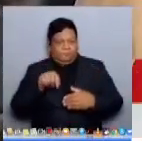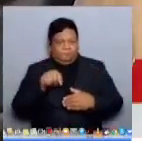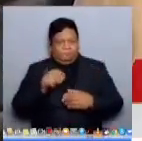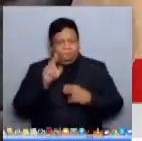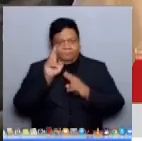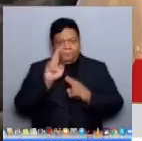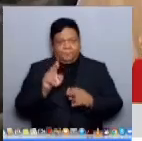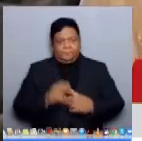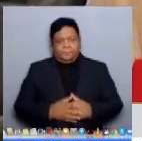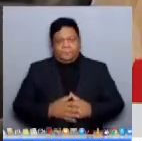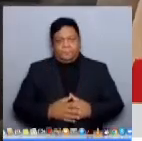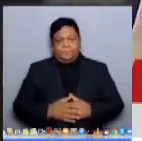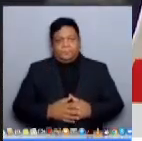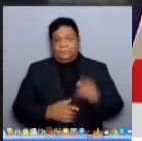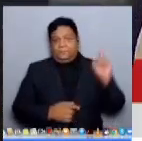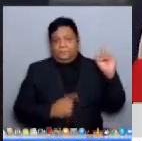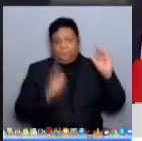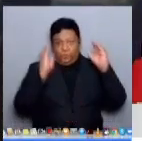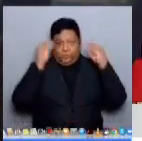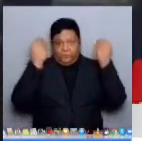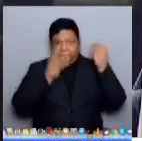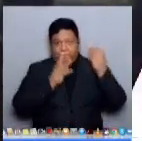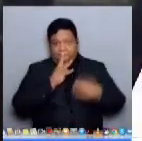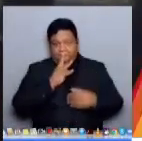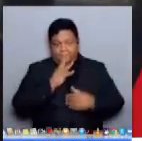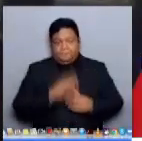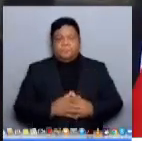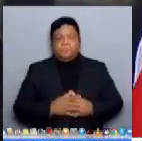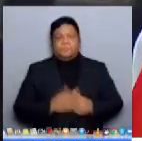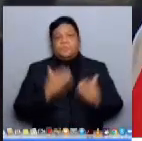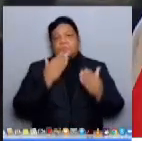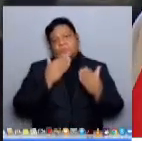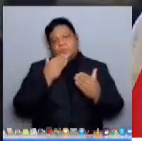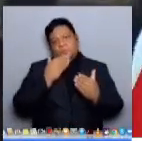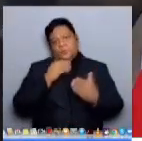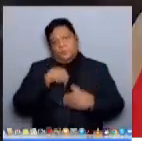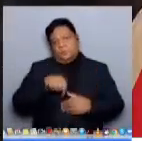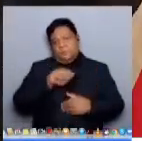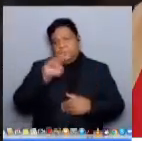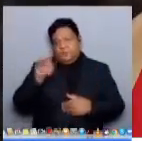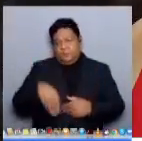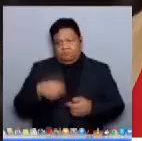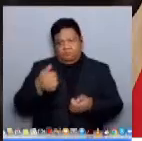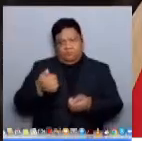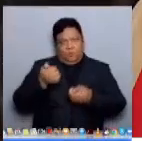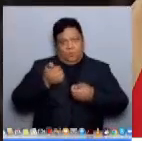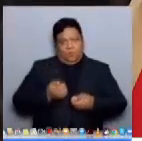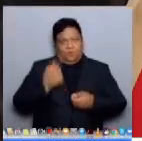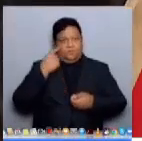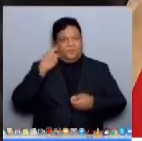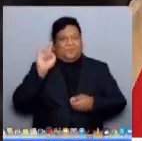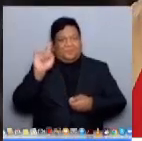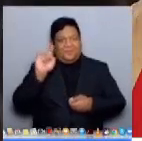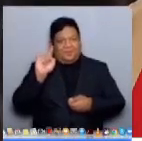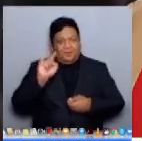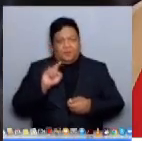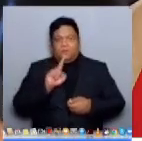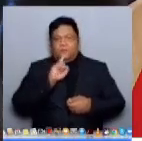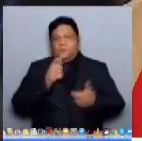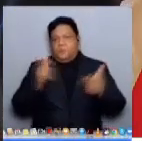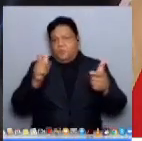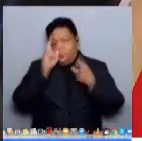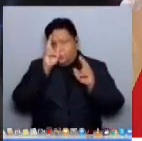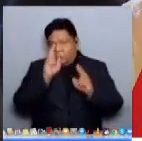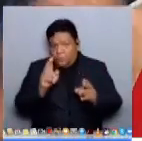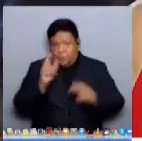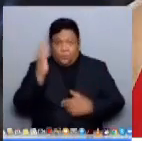Nagpapasalamat ako sa siyudad ng Maynila for giving me the Outstanding Manilan Award for Media. Isang malaking karangalan because the highest